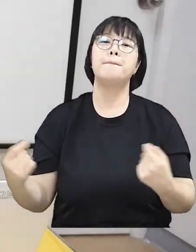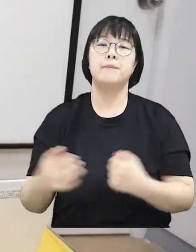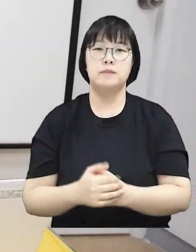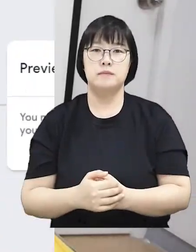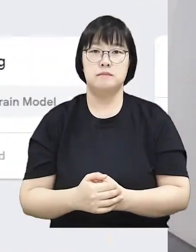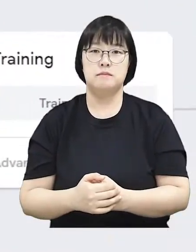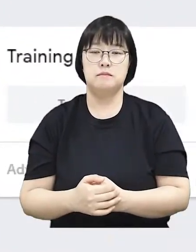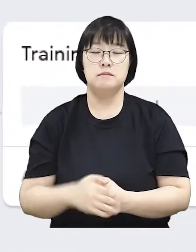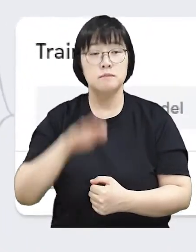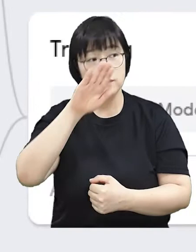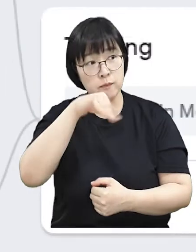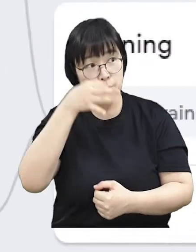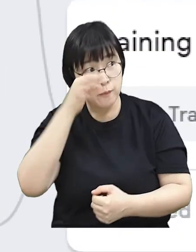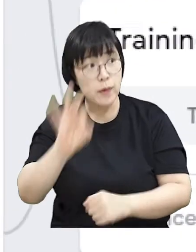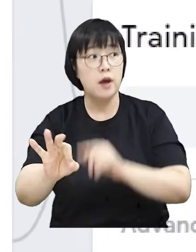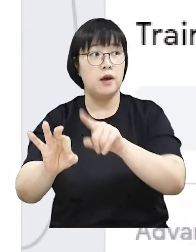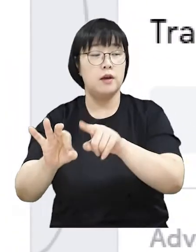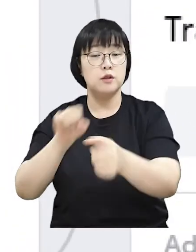여기 보세요.